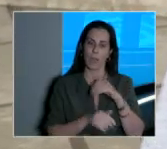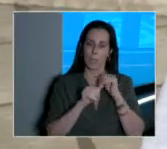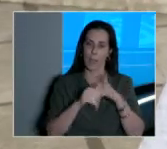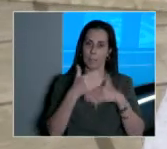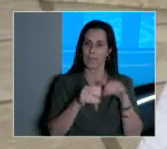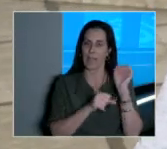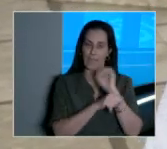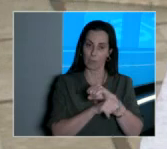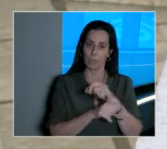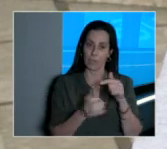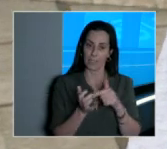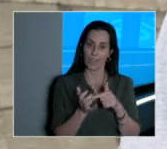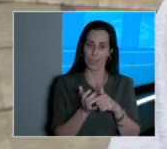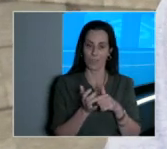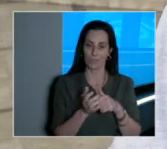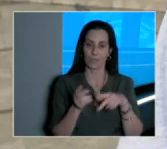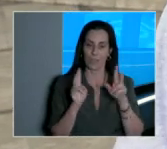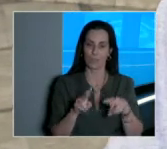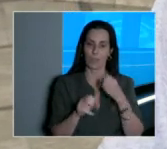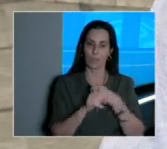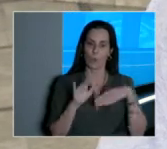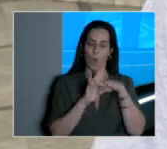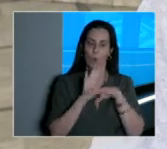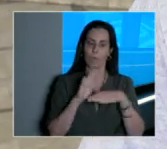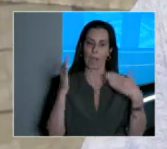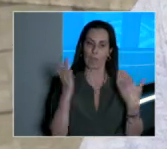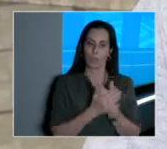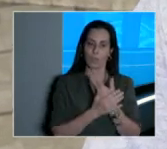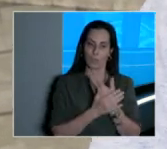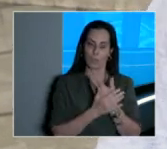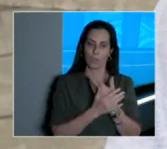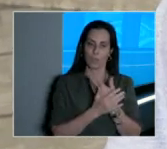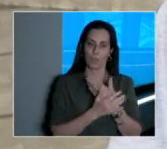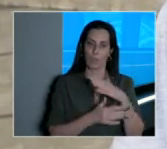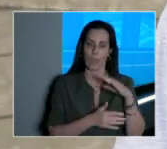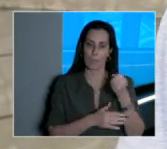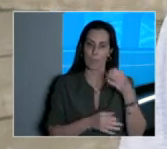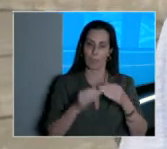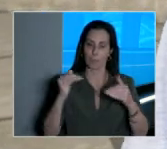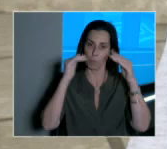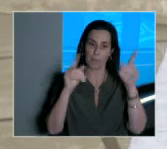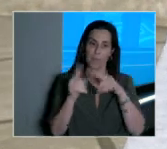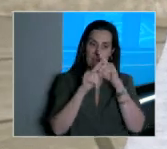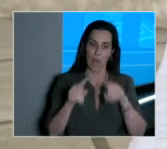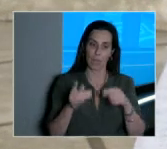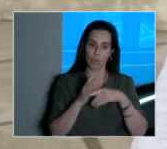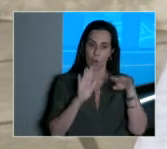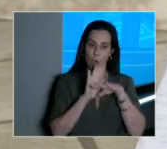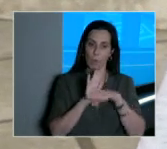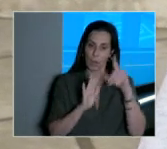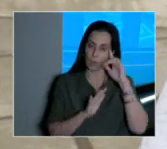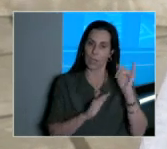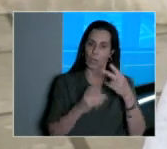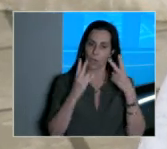פסקת ההתגברות כדי שאפשר יהיה לחוקק חוקים חדשים אם בג"ץ ביטל אותם, כי יש חוקים שלדעתי